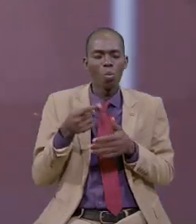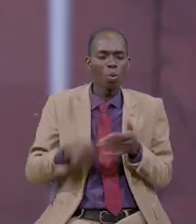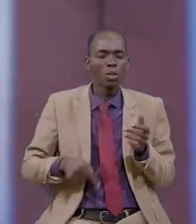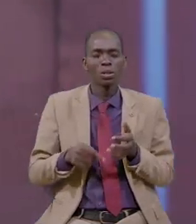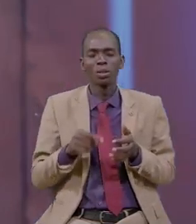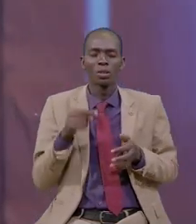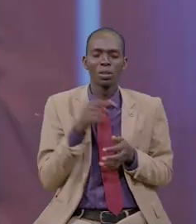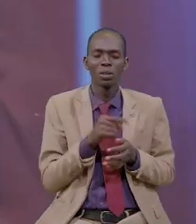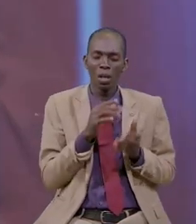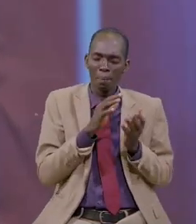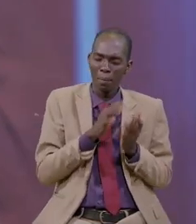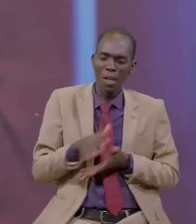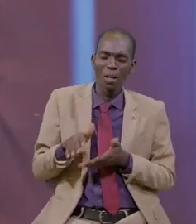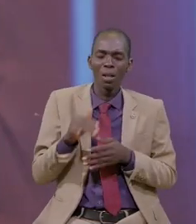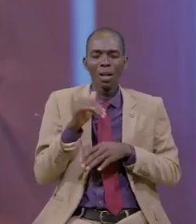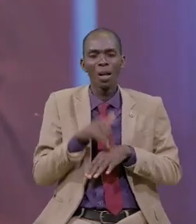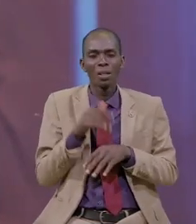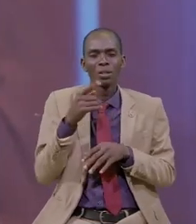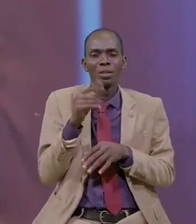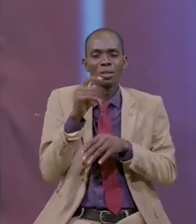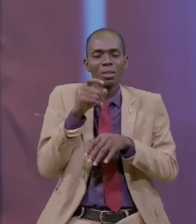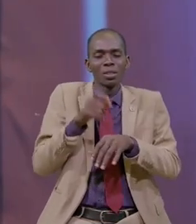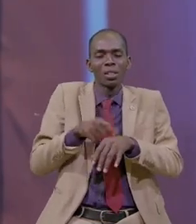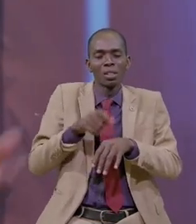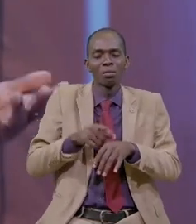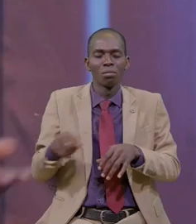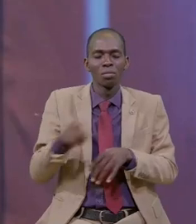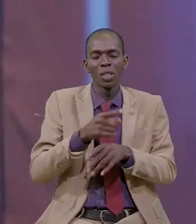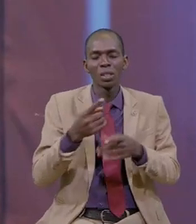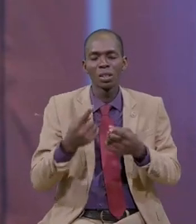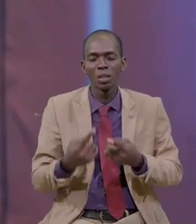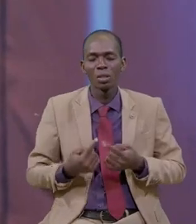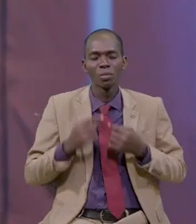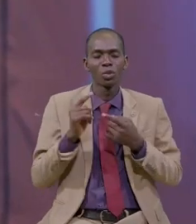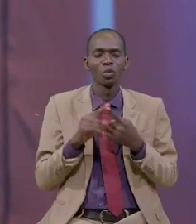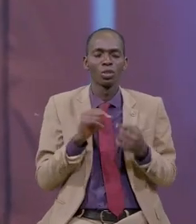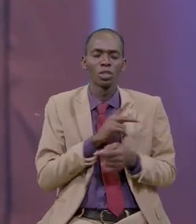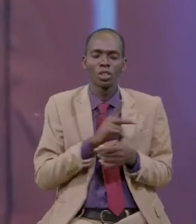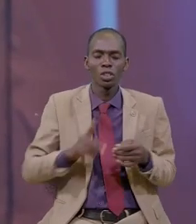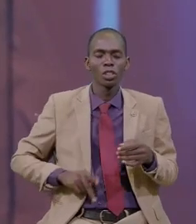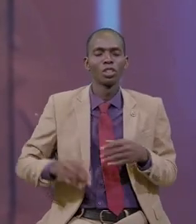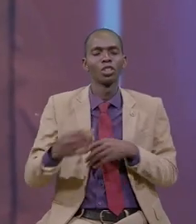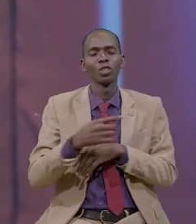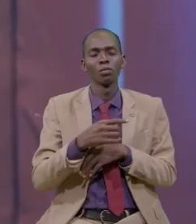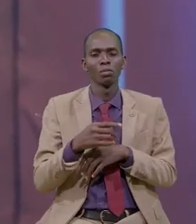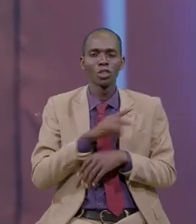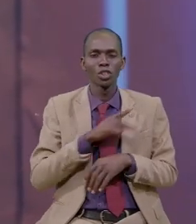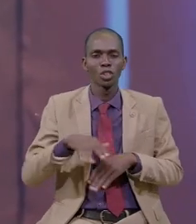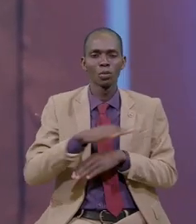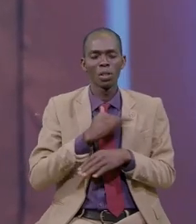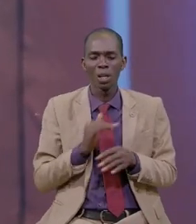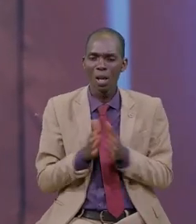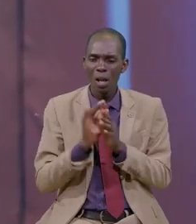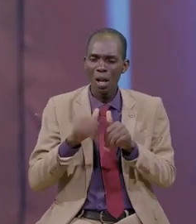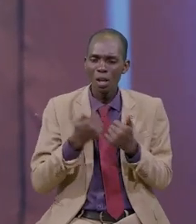ou elle a abandonné au moment quand elle est entrée dans le royaume. Et je dis, comment est-ce que tu es entrée dans le